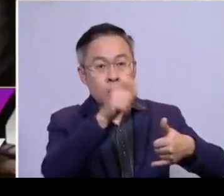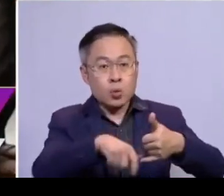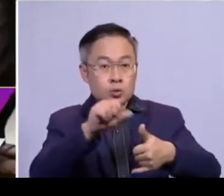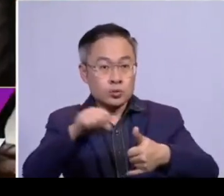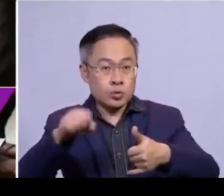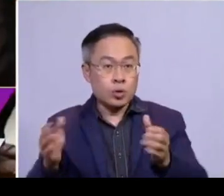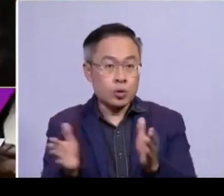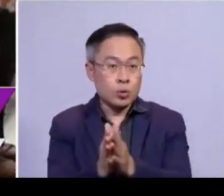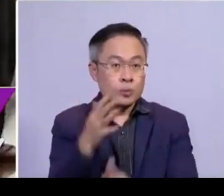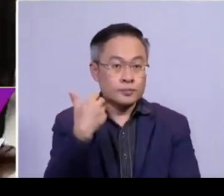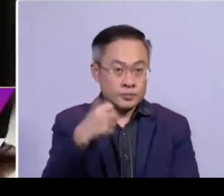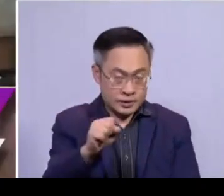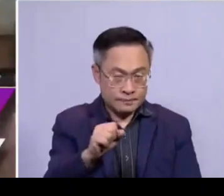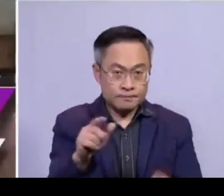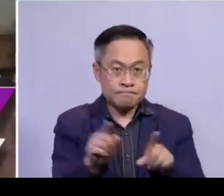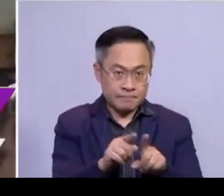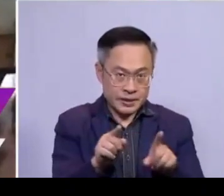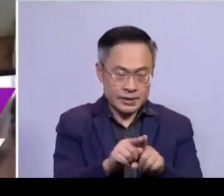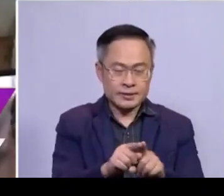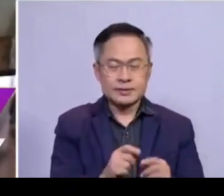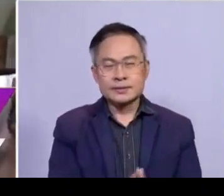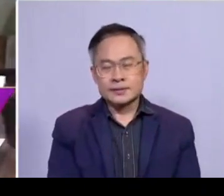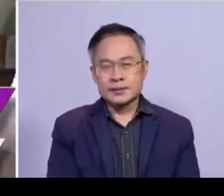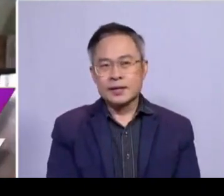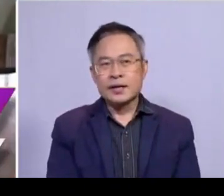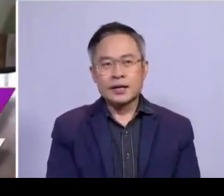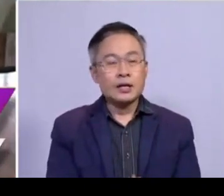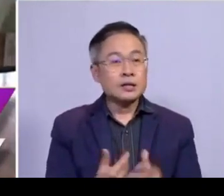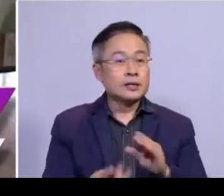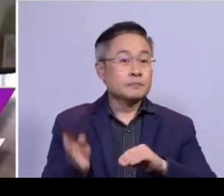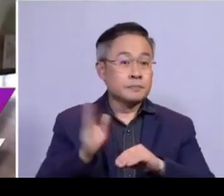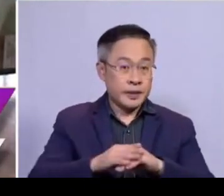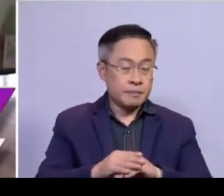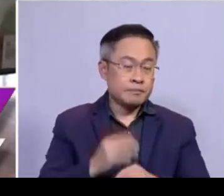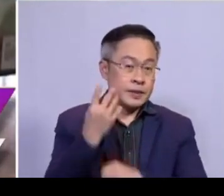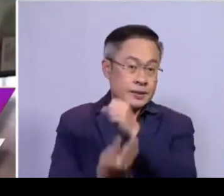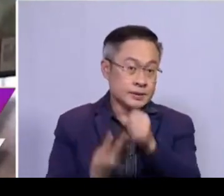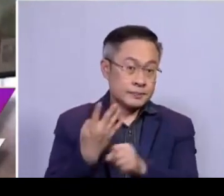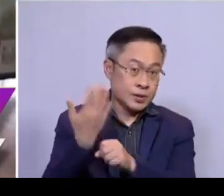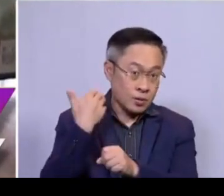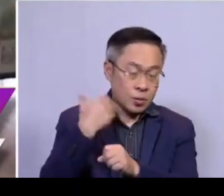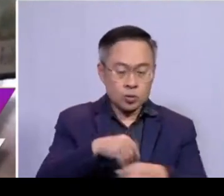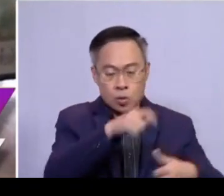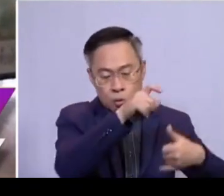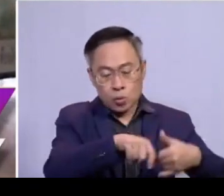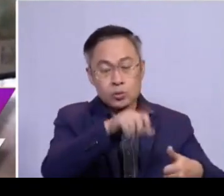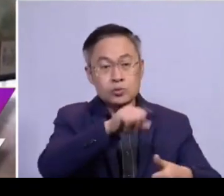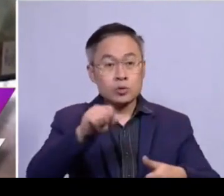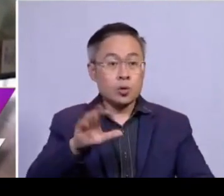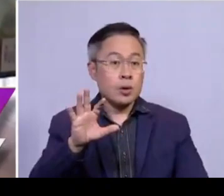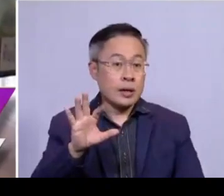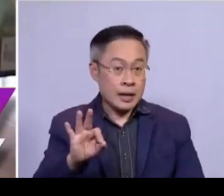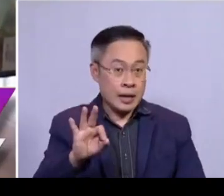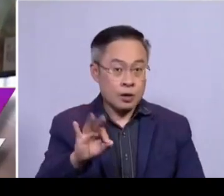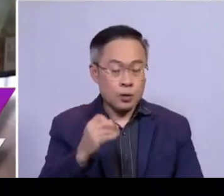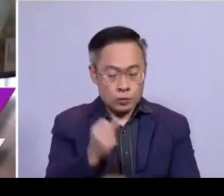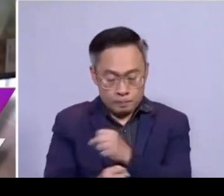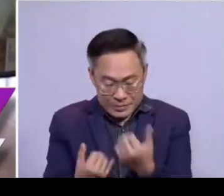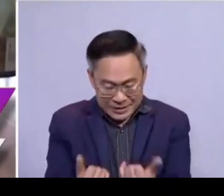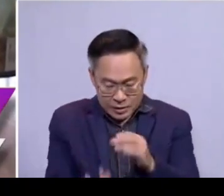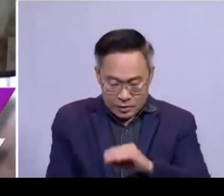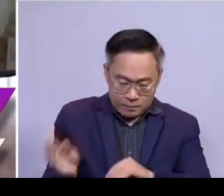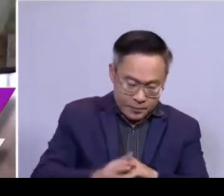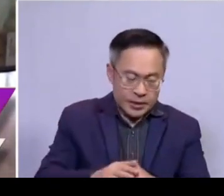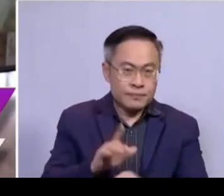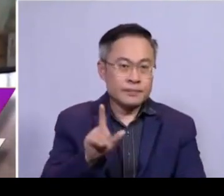ชิกสภาผู้แทนราษฎรแบบแบ่งเขตได้ถึง10คนเพิ่มขึ้นจากการเลือกตั้งเมื่อ4ปีที่แล้วที่มีเพียง9เขตและมีส.ส.แบบแบ่งเข